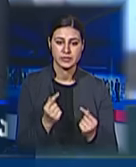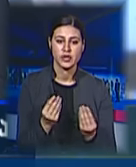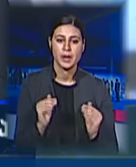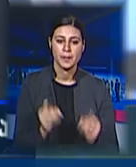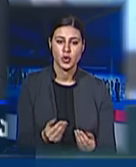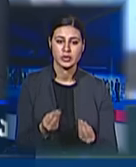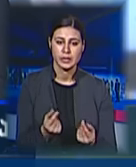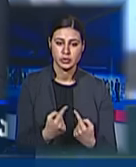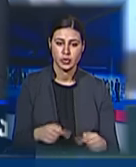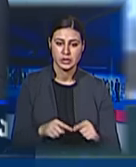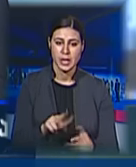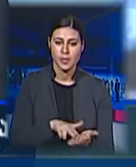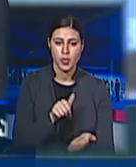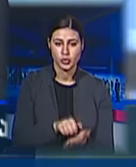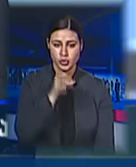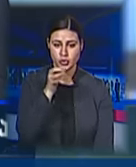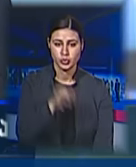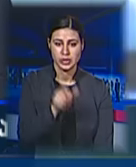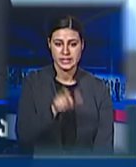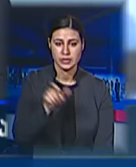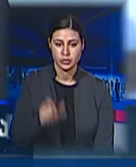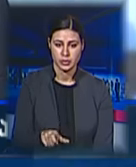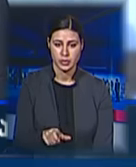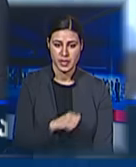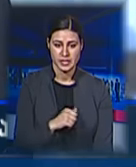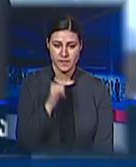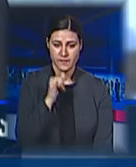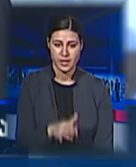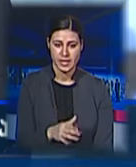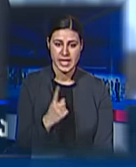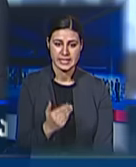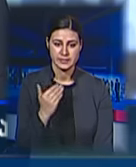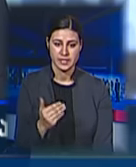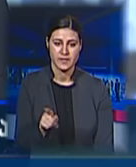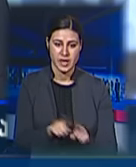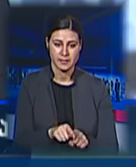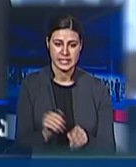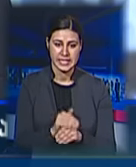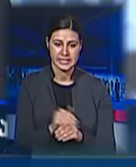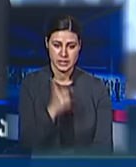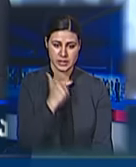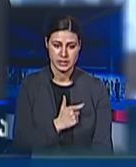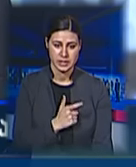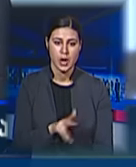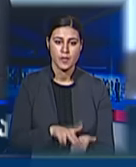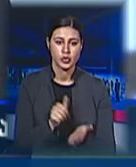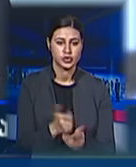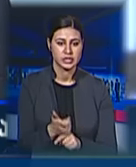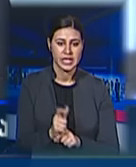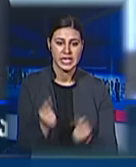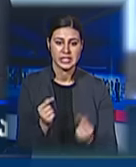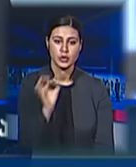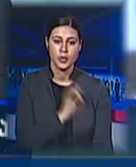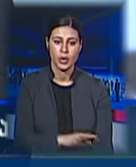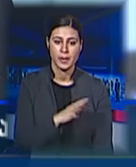ორგანიზაციის ხელმძღვანელმა ბოდიში მოუხადა საზოგადოებას, თითქოს ერთი სხვა კეთილს ინდიციერად მოიქცა, რომ ბოდიში რო ძალიან დიდი მოგება